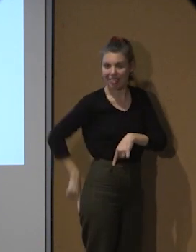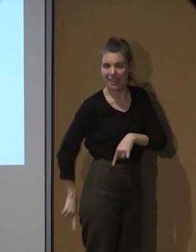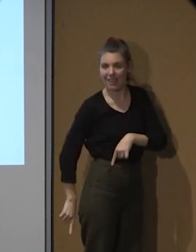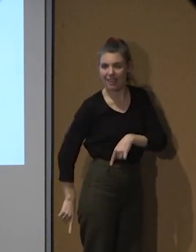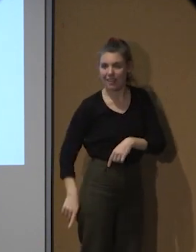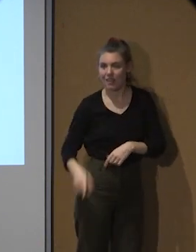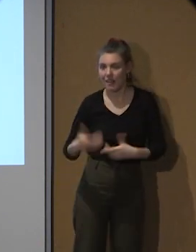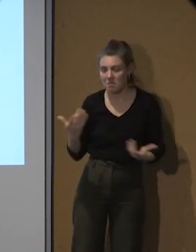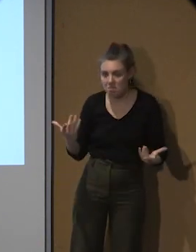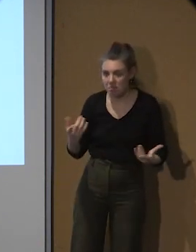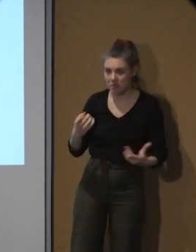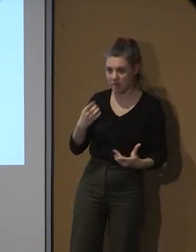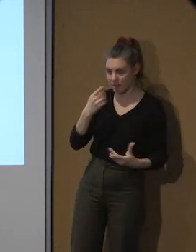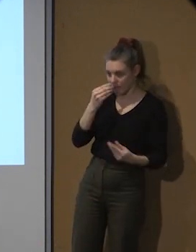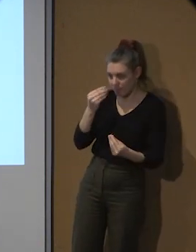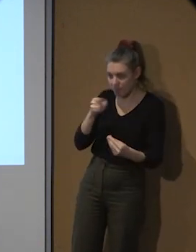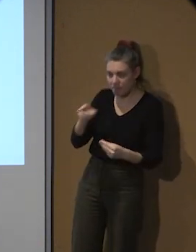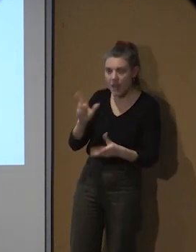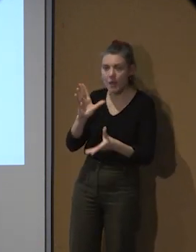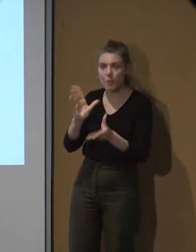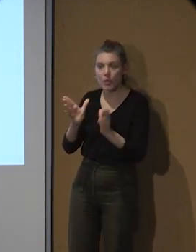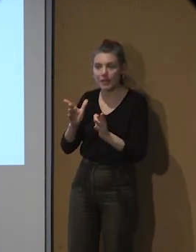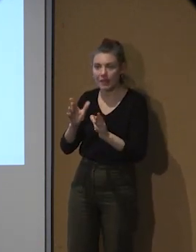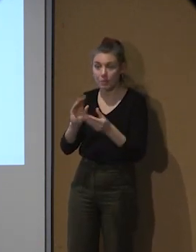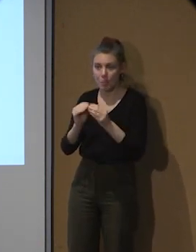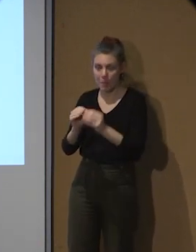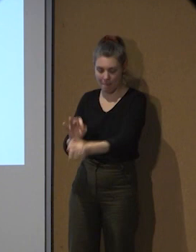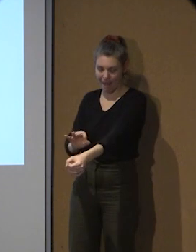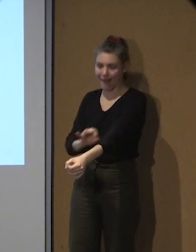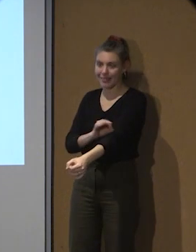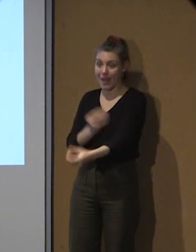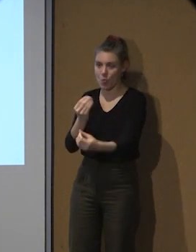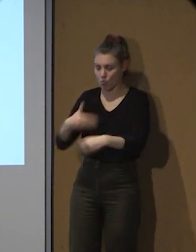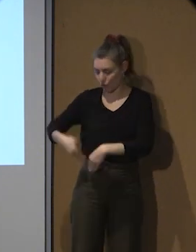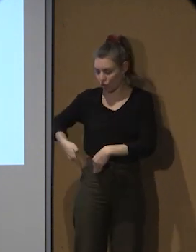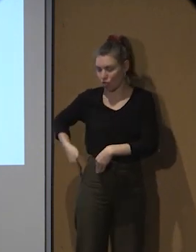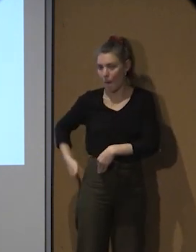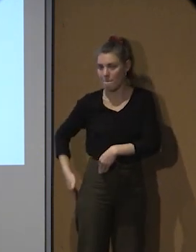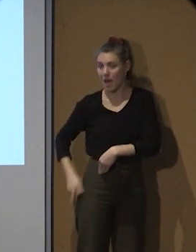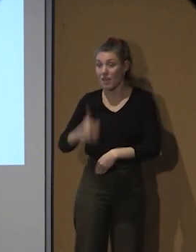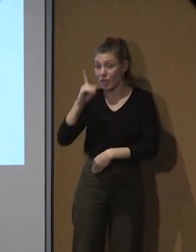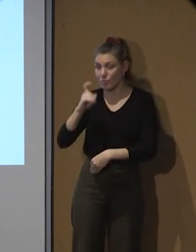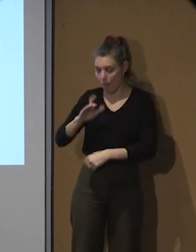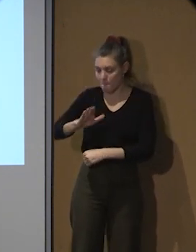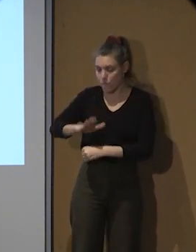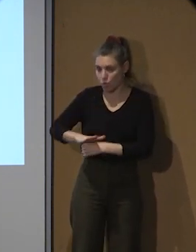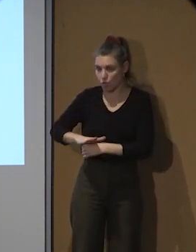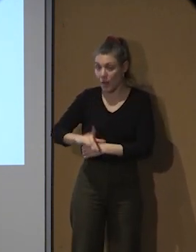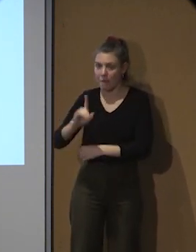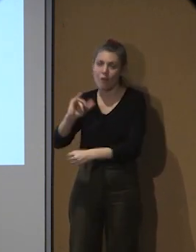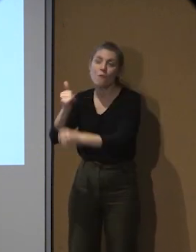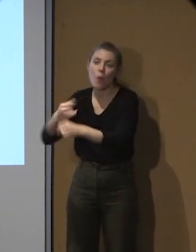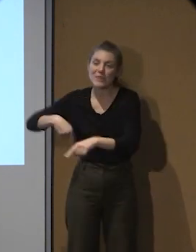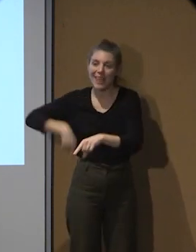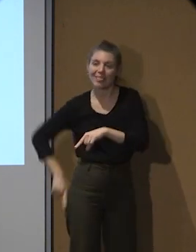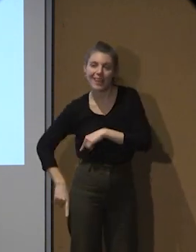boucher leurs artères, mais au niveau des jambes. Et ça fait une fausse sciatique. Mais sauf que s'ils étaient sédentaires, on ne s'en rendrait pas compte, mais vu